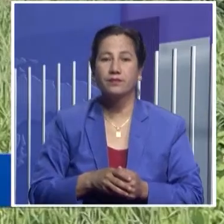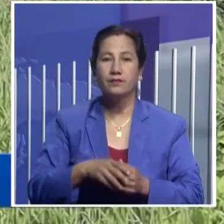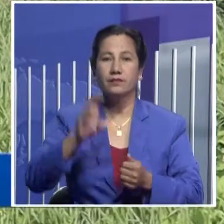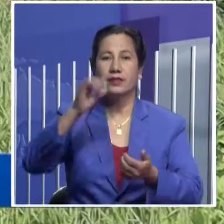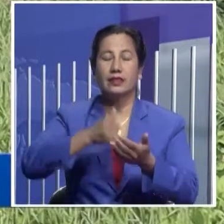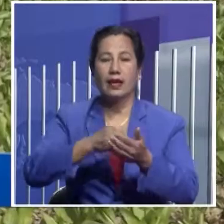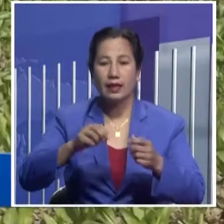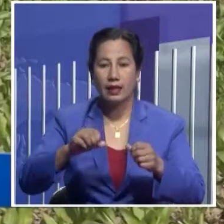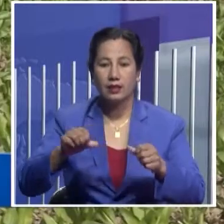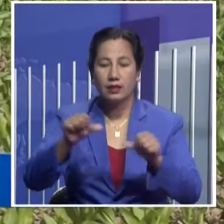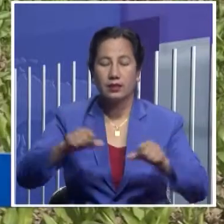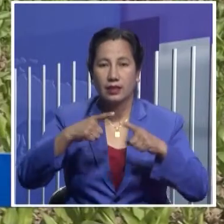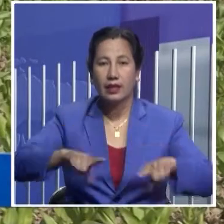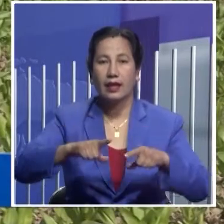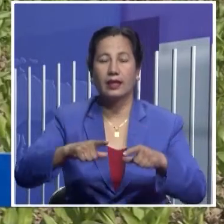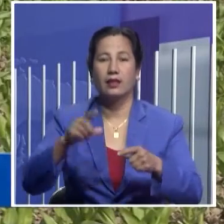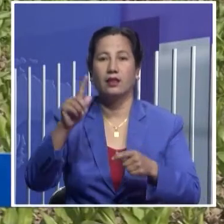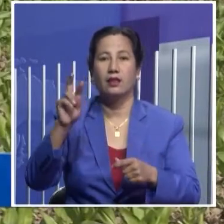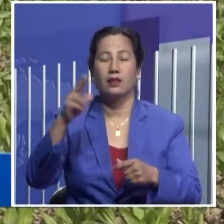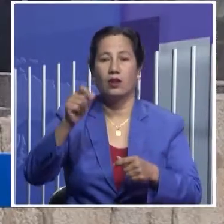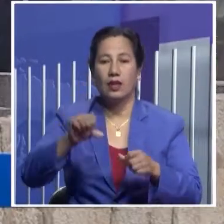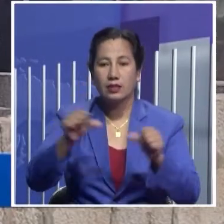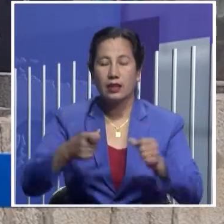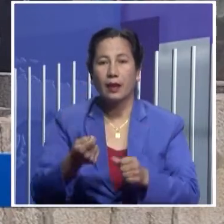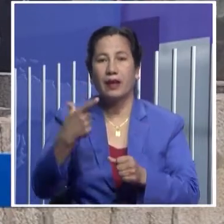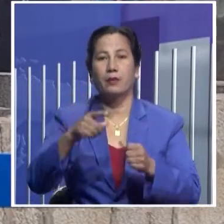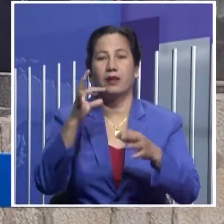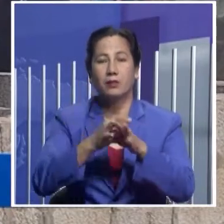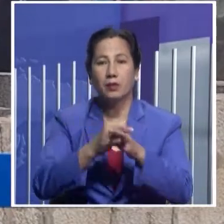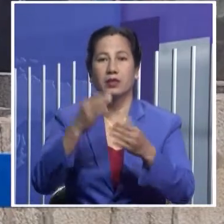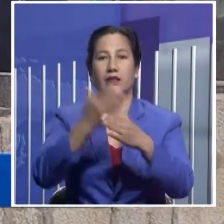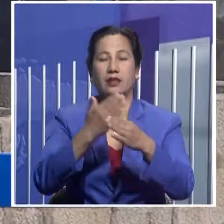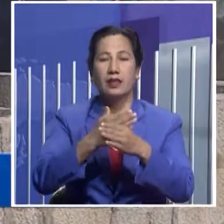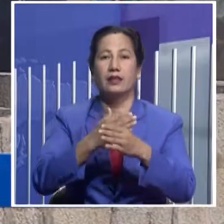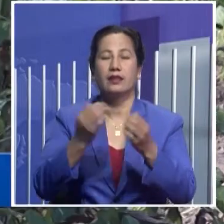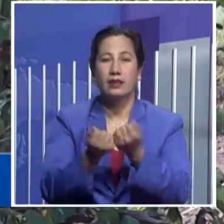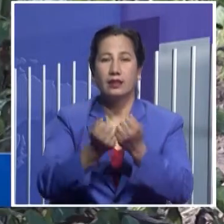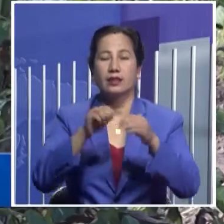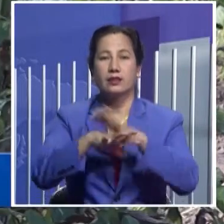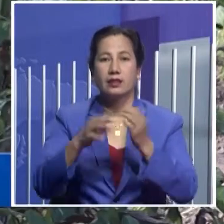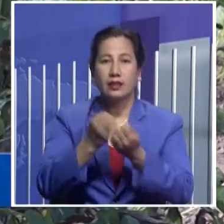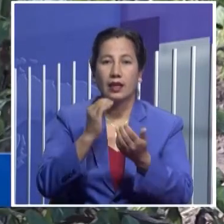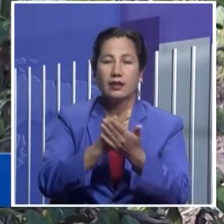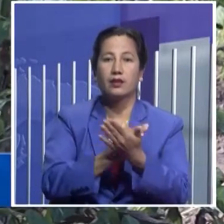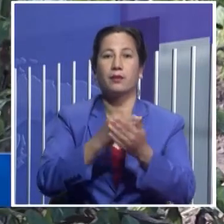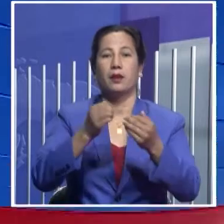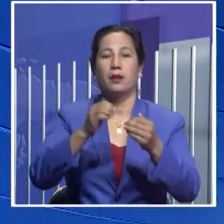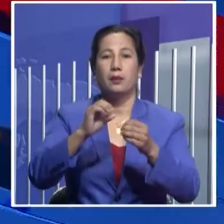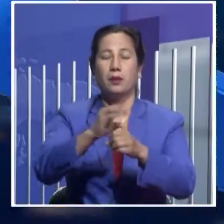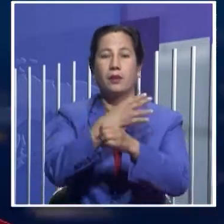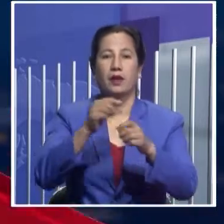दाङका भूमिहीन किसानद्वारा करार खेती मार्फत जग्गा भाडामा लिएर व्यावसायिक तरकारी खेती सञ्चालन कार्यक्रम प्रभावकारी बन्दै।